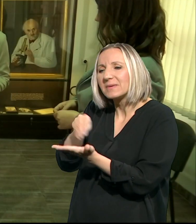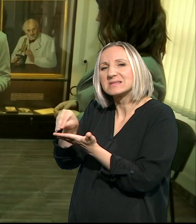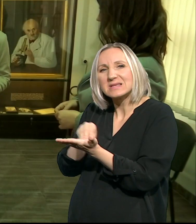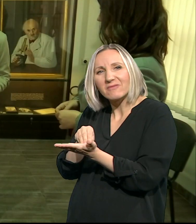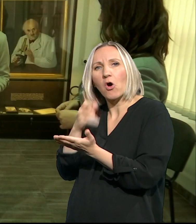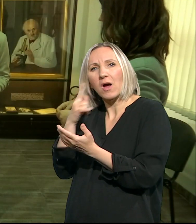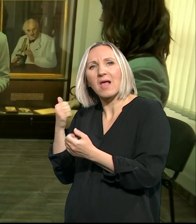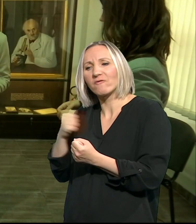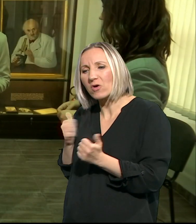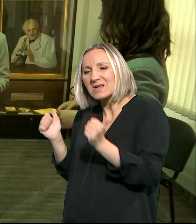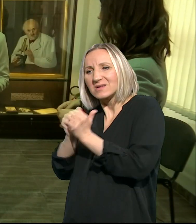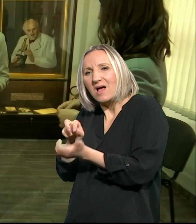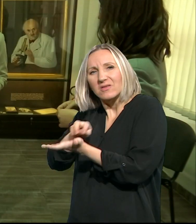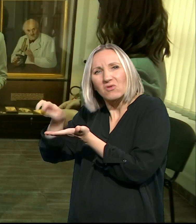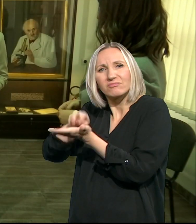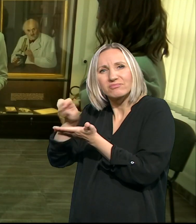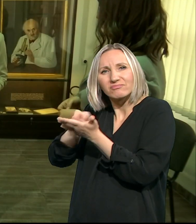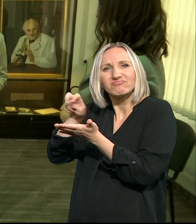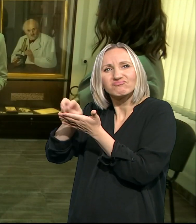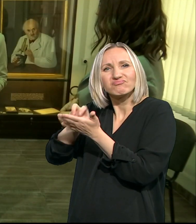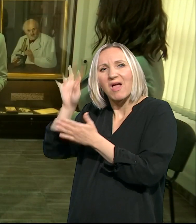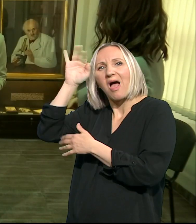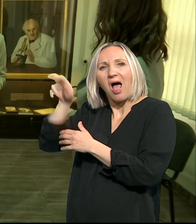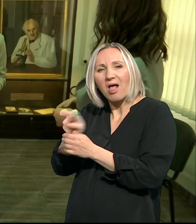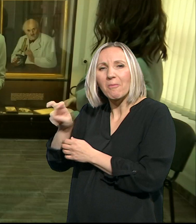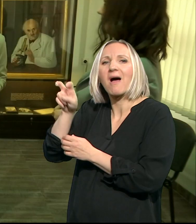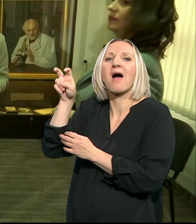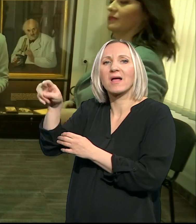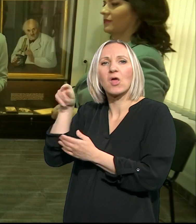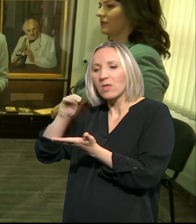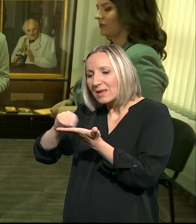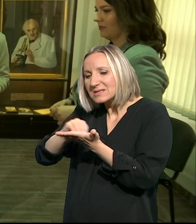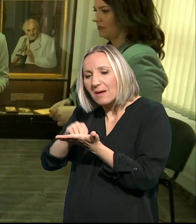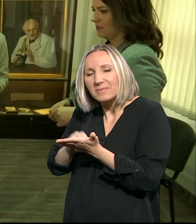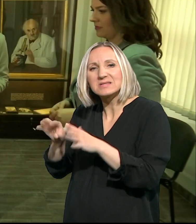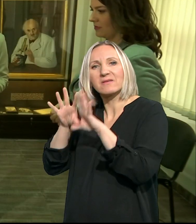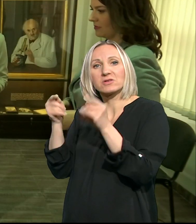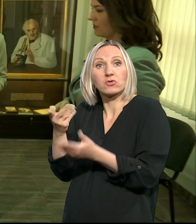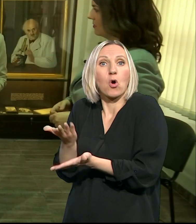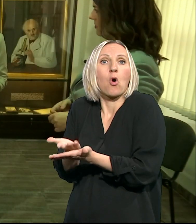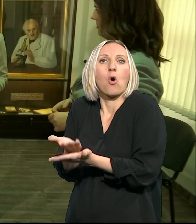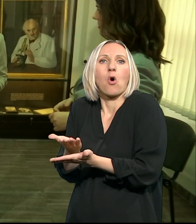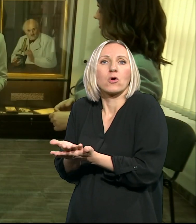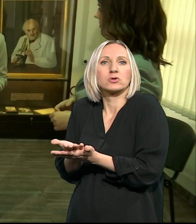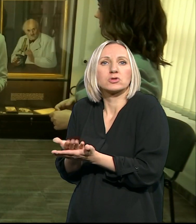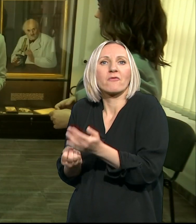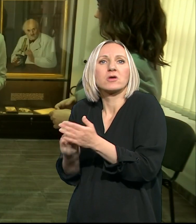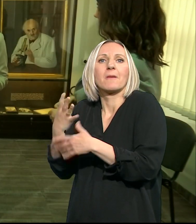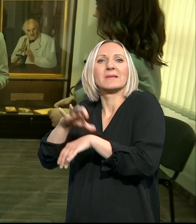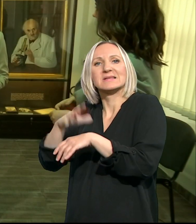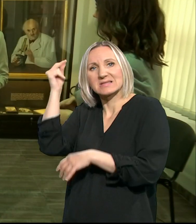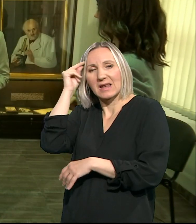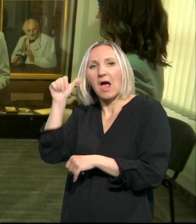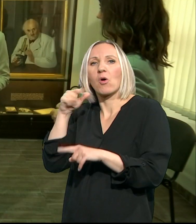kreirao čitavu terminološku priču koja je osnov zapravo zasnivanja medicinskih nauka i